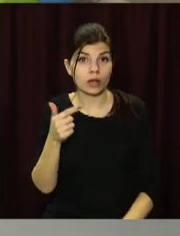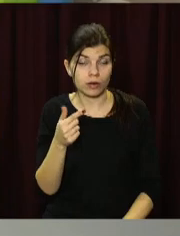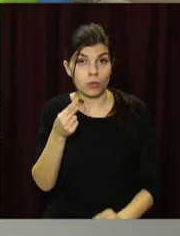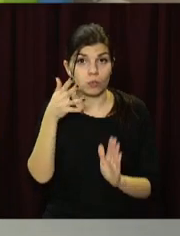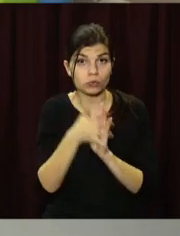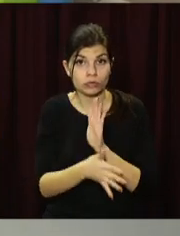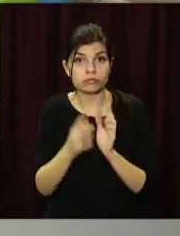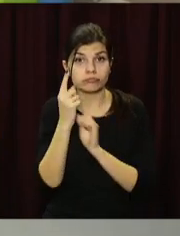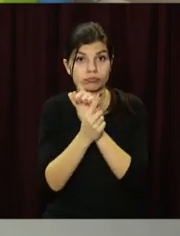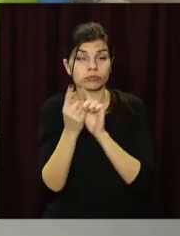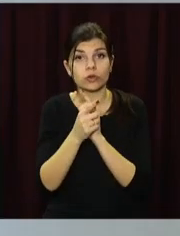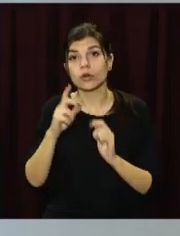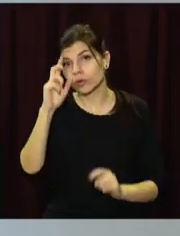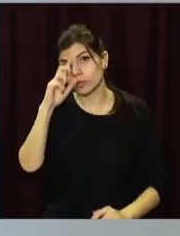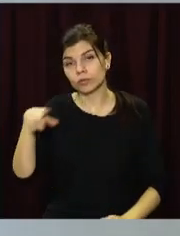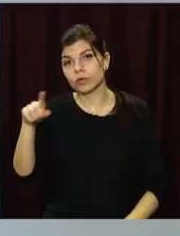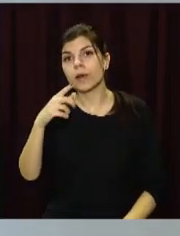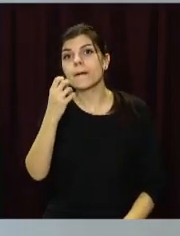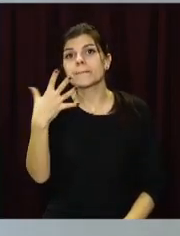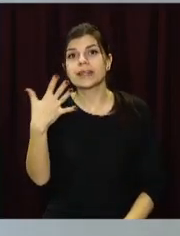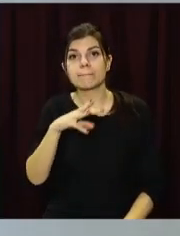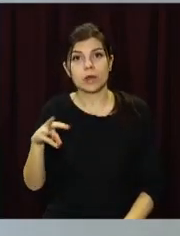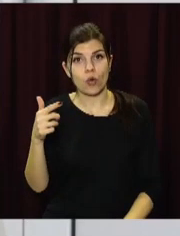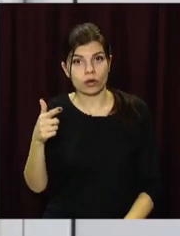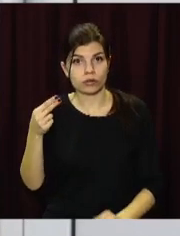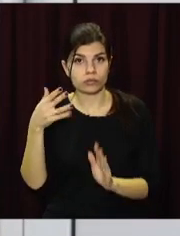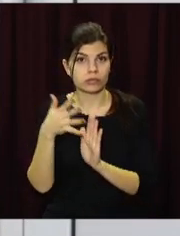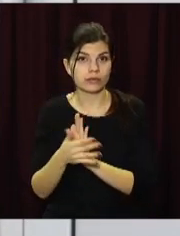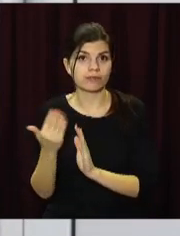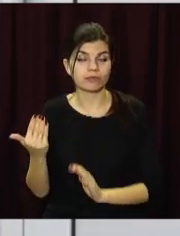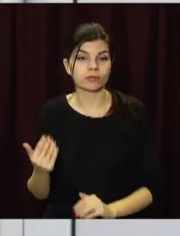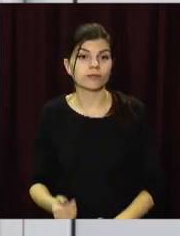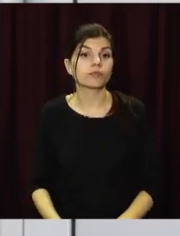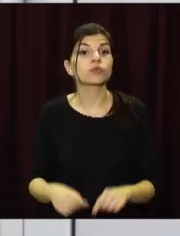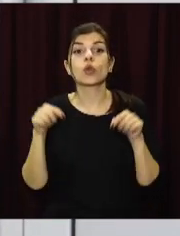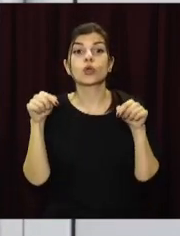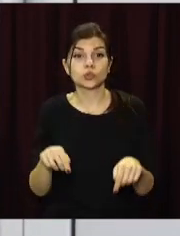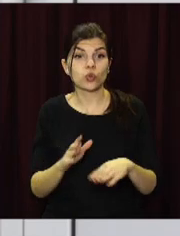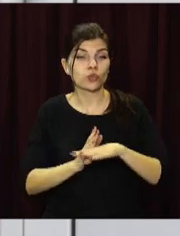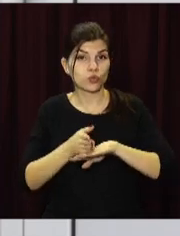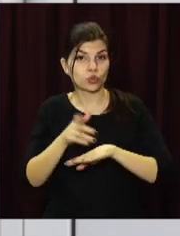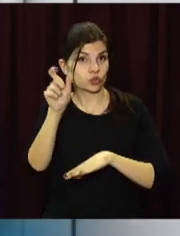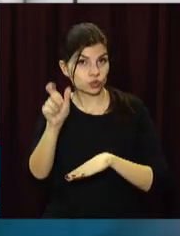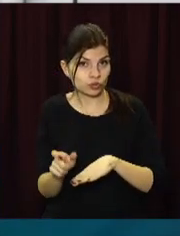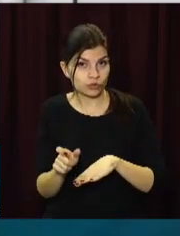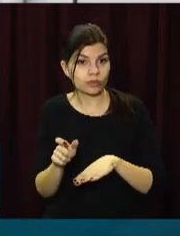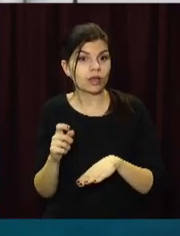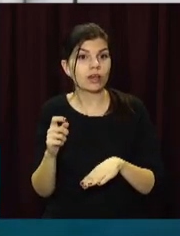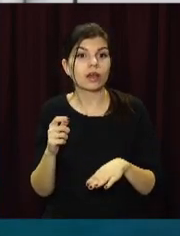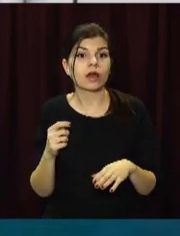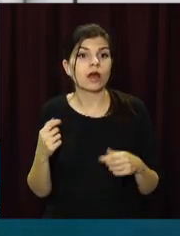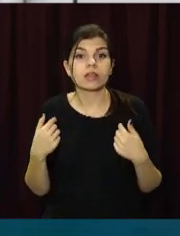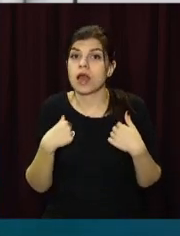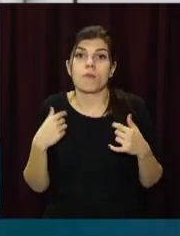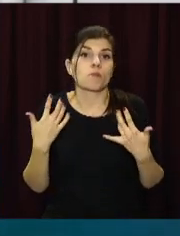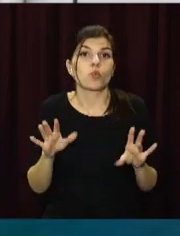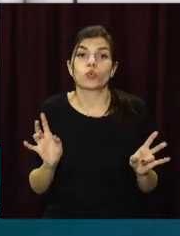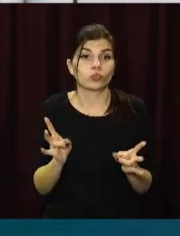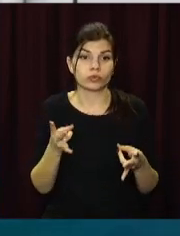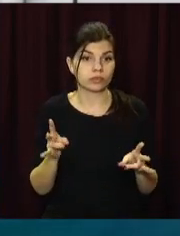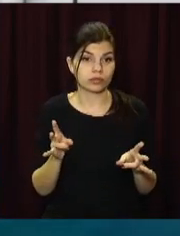Реконструкція коштувала міському бюджету 15 мільйонів. Сюди заходить пацієнт, нам нікуди його не треба